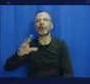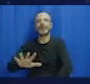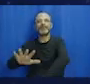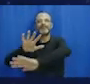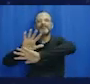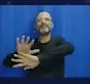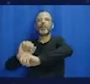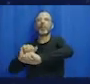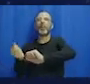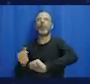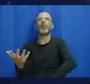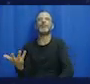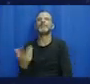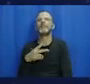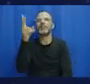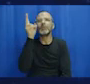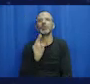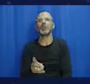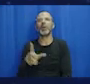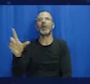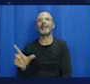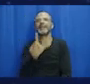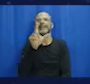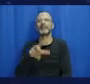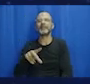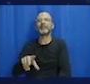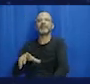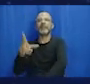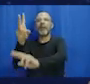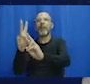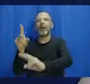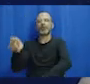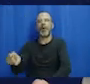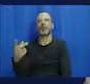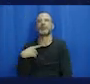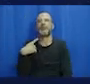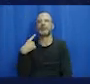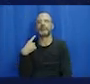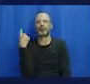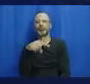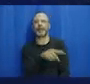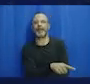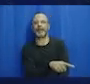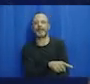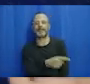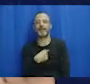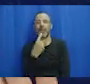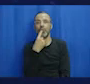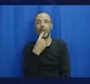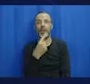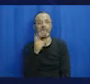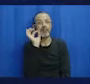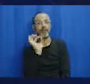ماشي، ويجب أن تكون هناك قدرة على توقيف هؤلاء والمجرمين. طيب وأنا أقول لك